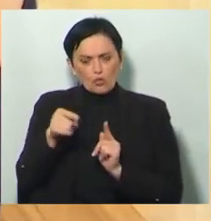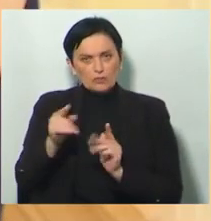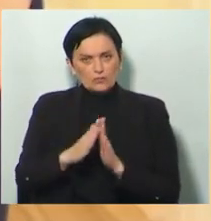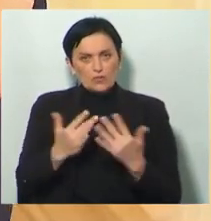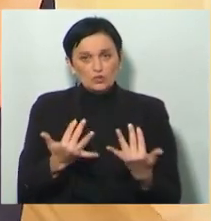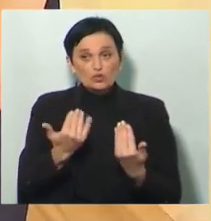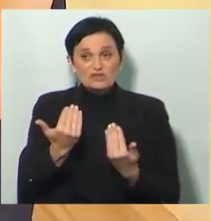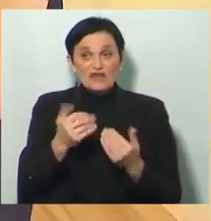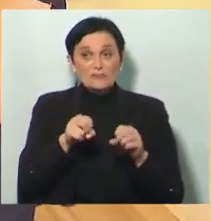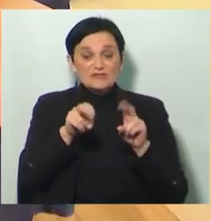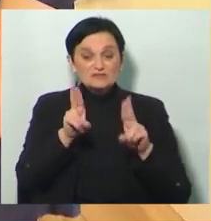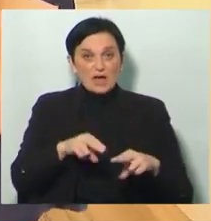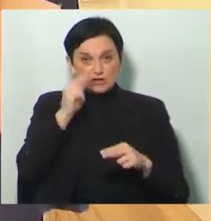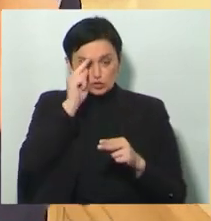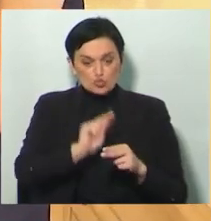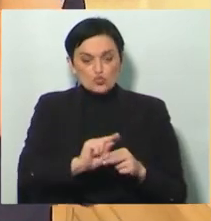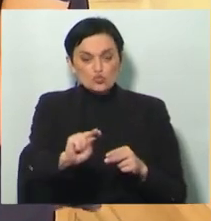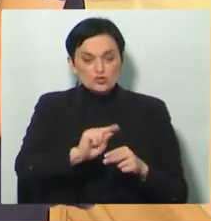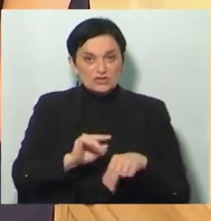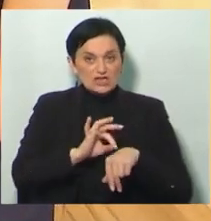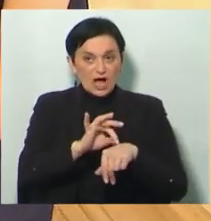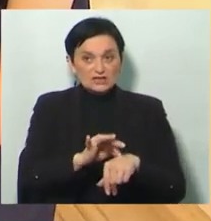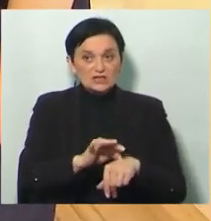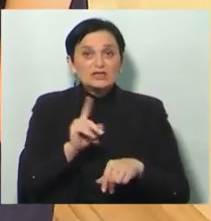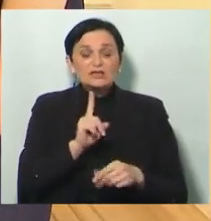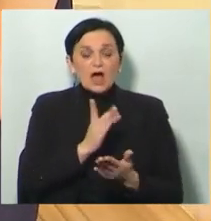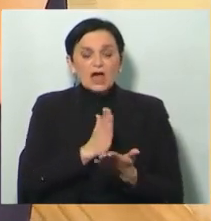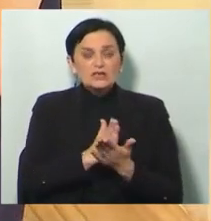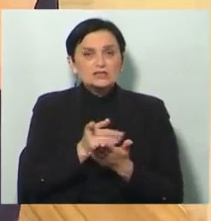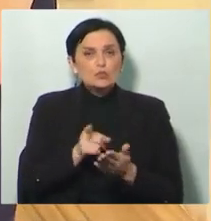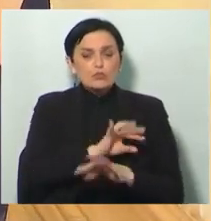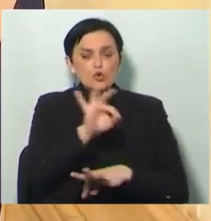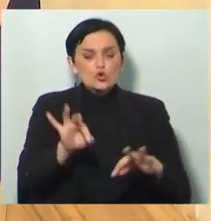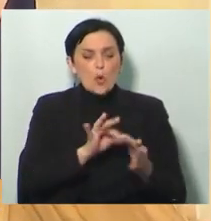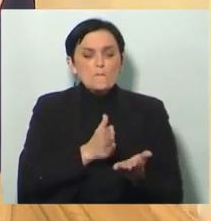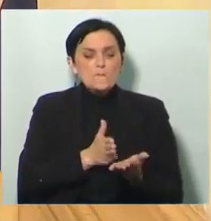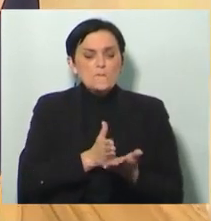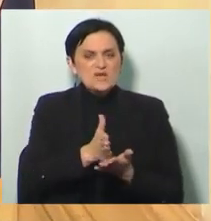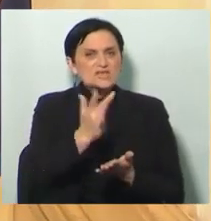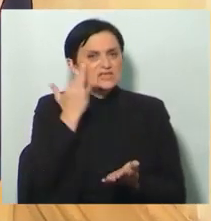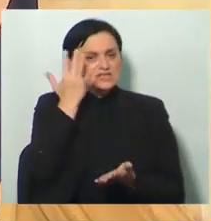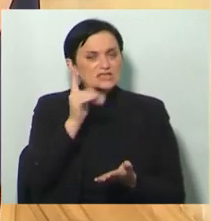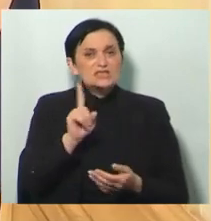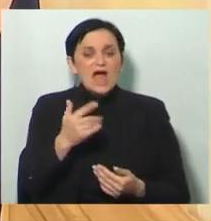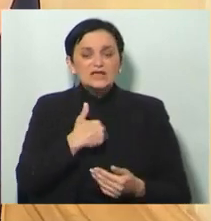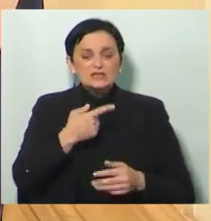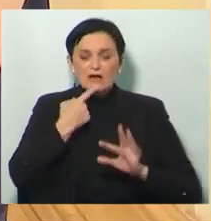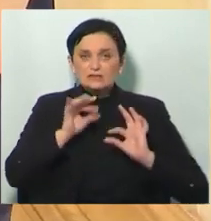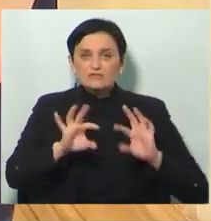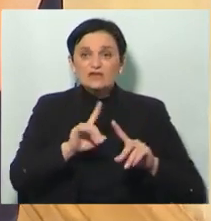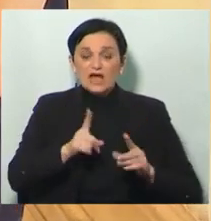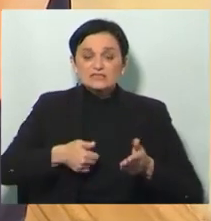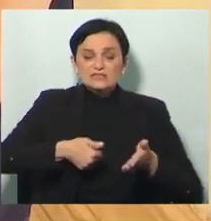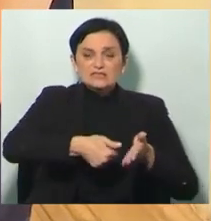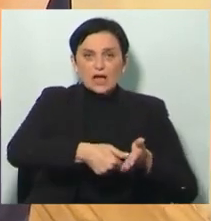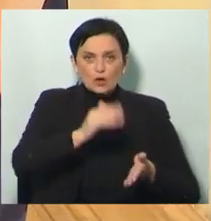თქვენ სპეციალურ კურსებიც კი გაატარეთ ამისთვის. რას ისახავს ეს პროექტი მისნათ, რა გინდათ თქვათ ამით და რითი წაეხმარება